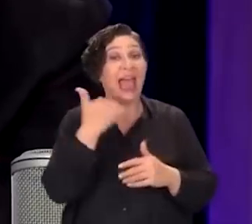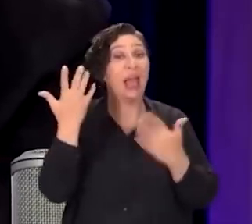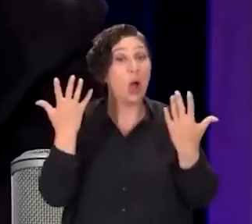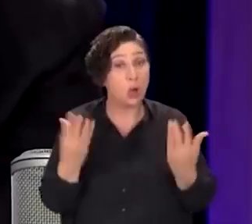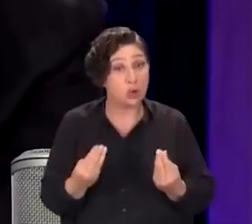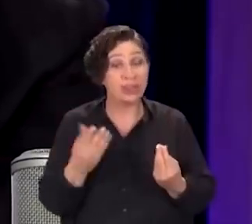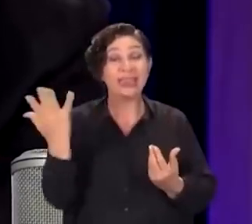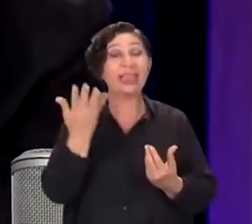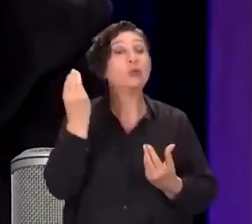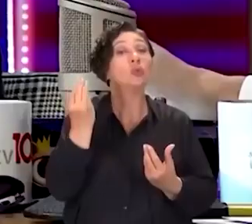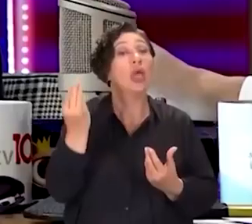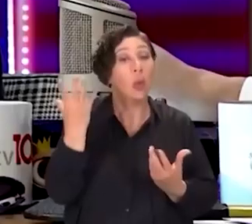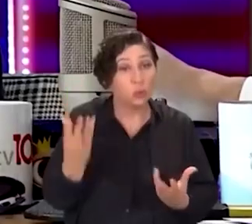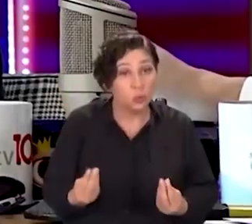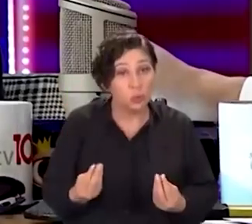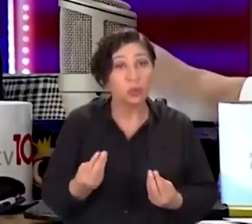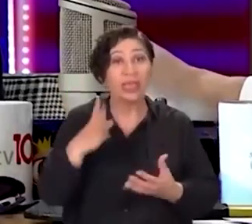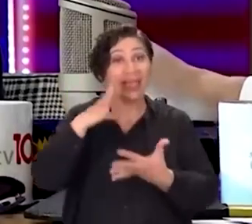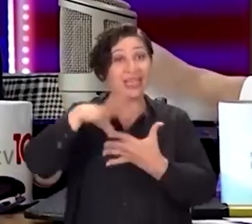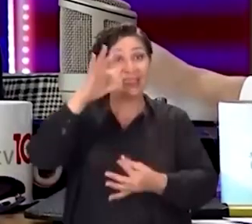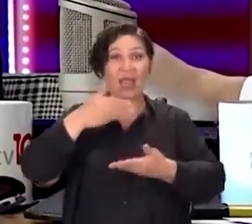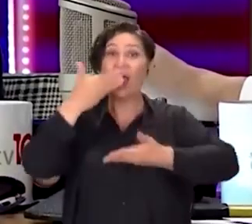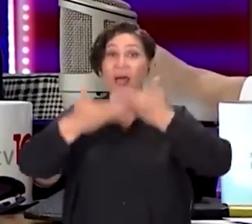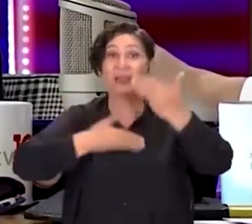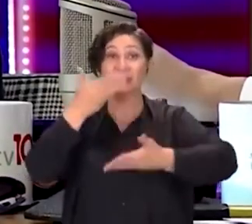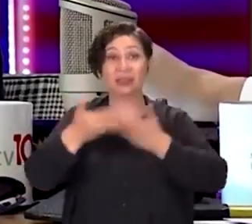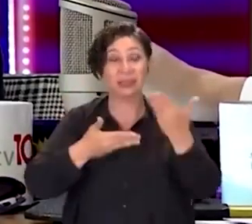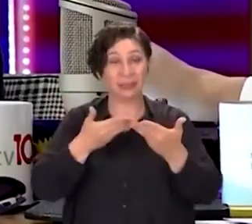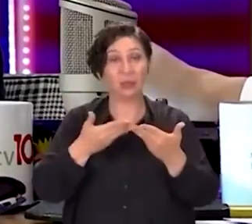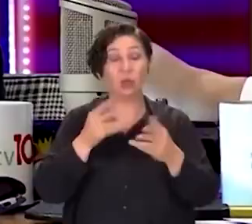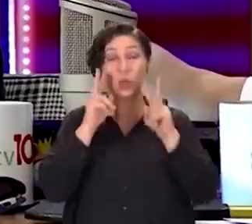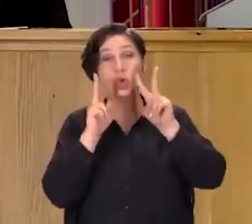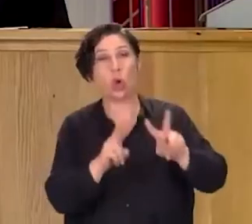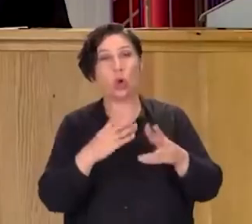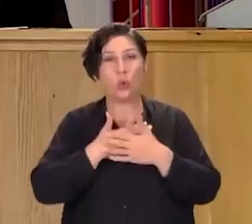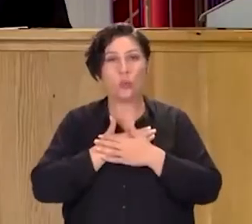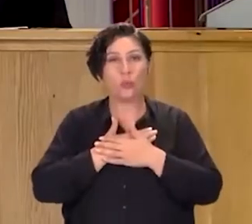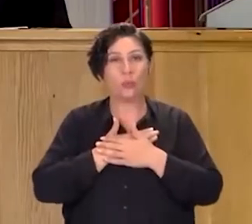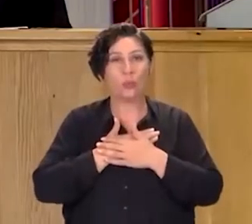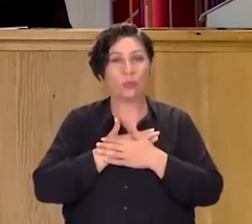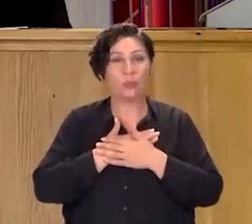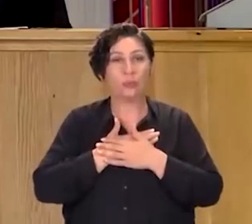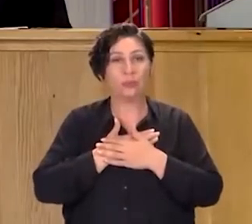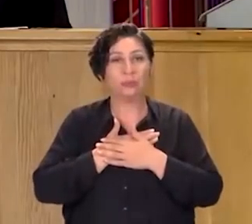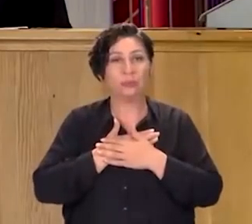olduğunu, neyin güzel olduğunu insanlara anlattığını görüyorum.